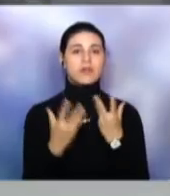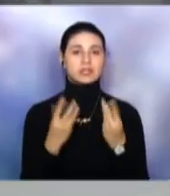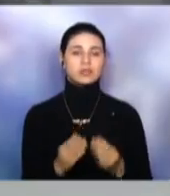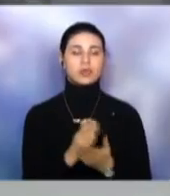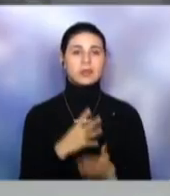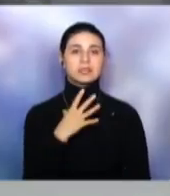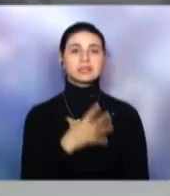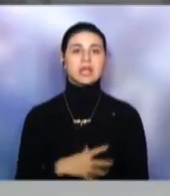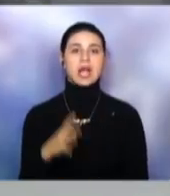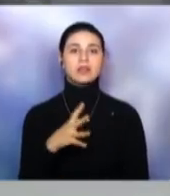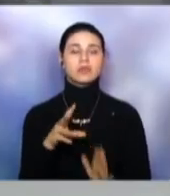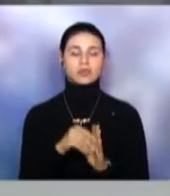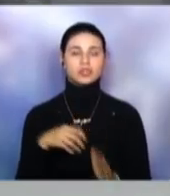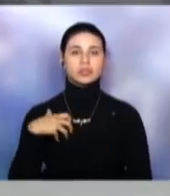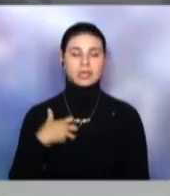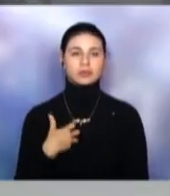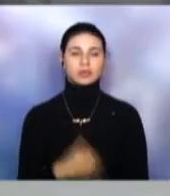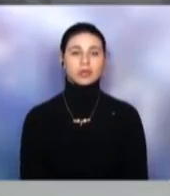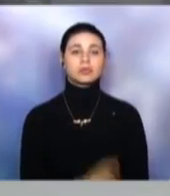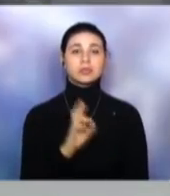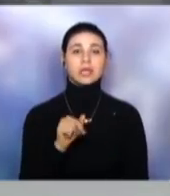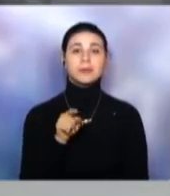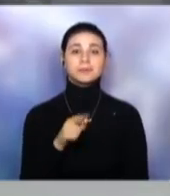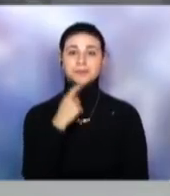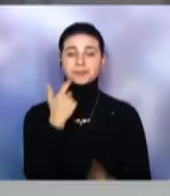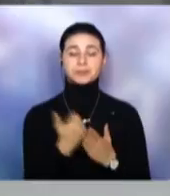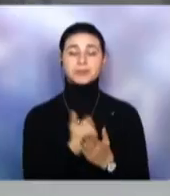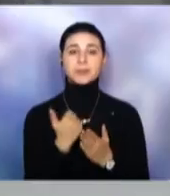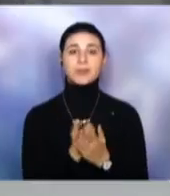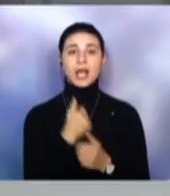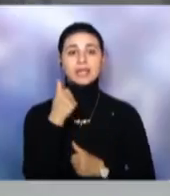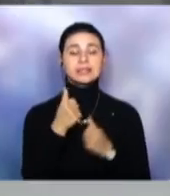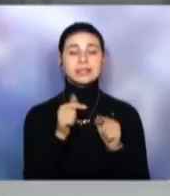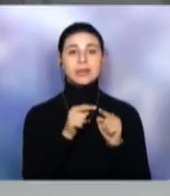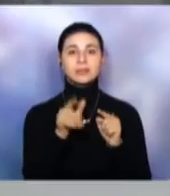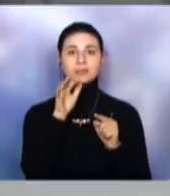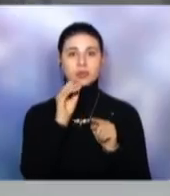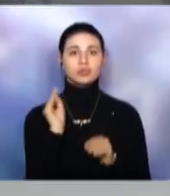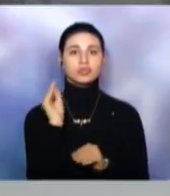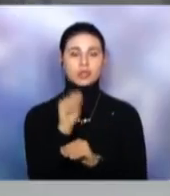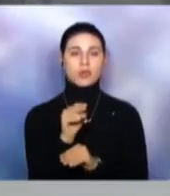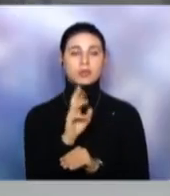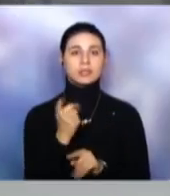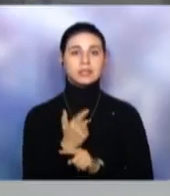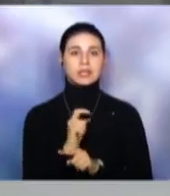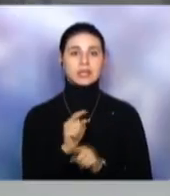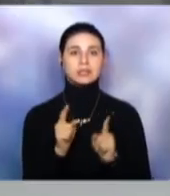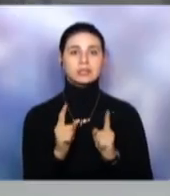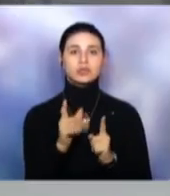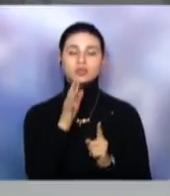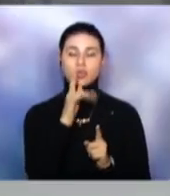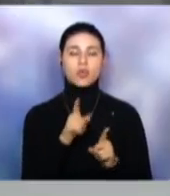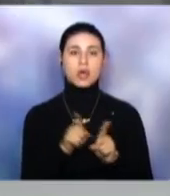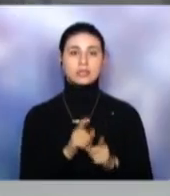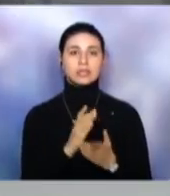გახლავთ საქართველოსთვის სამწუხაროდ. და მით უმეტეს ახალი წლების პერიოდში და ამ საკმაოდ ხანგრძლივ პერიოდში ეს